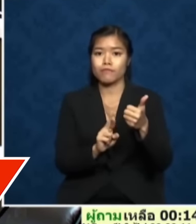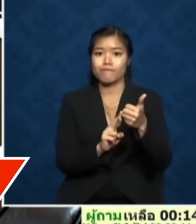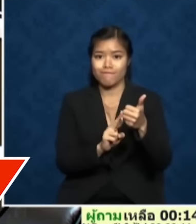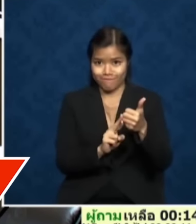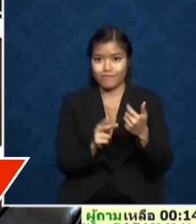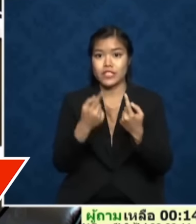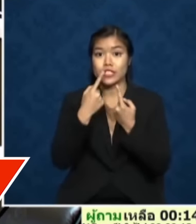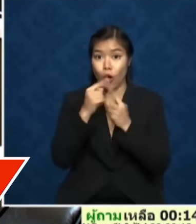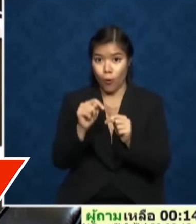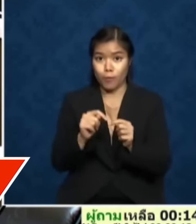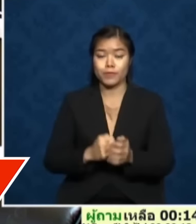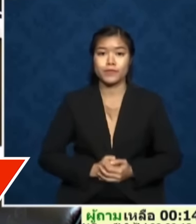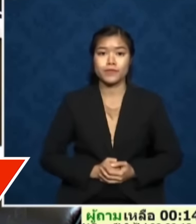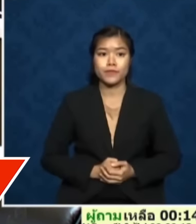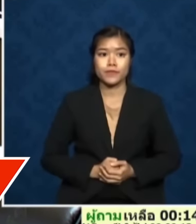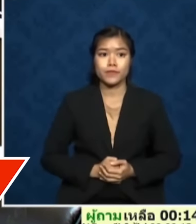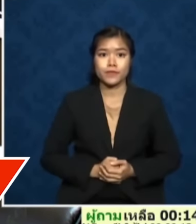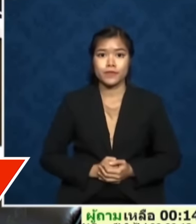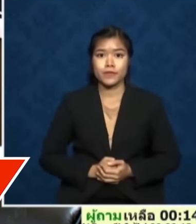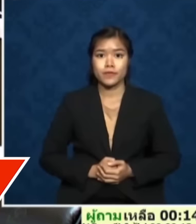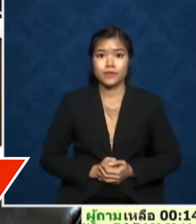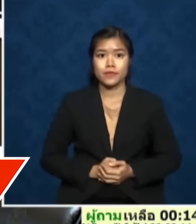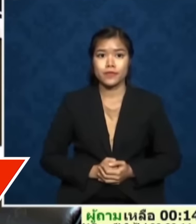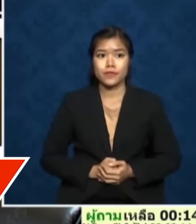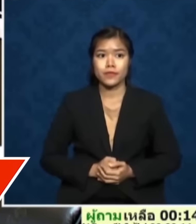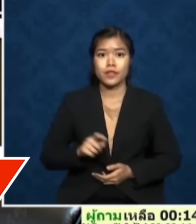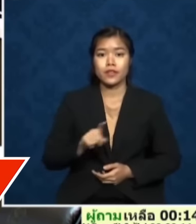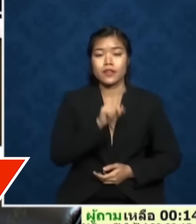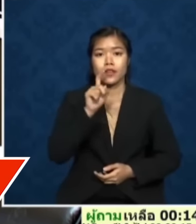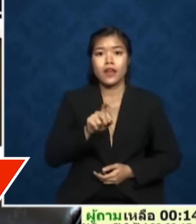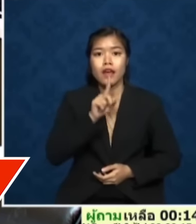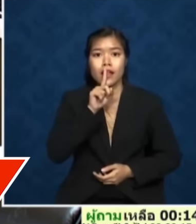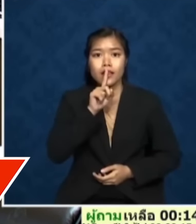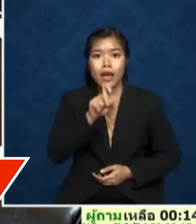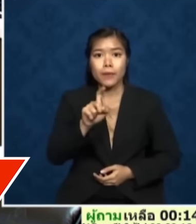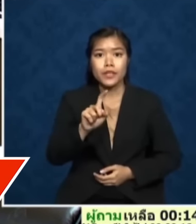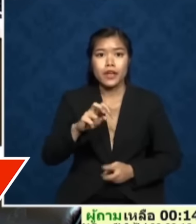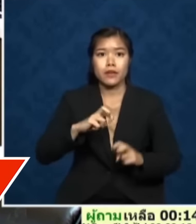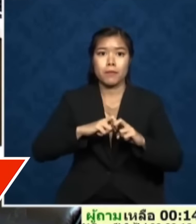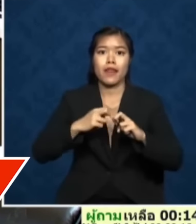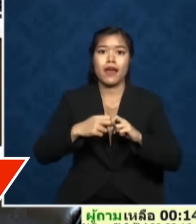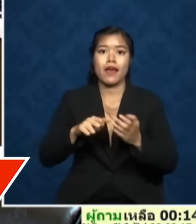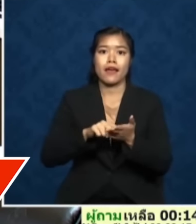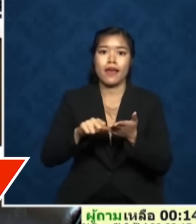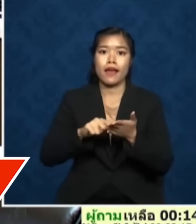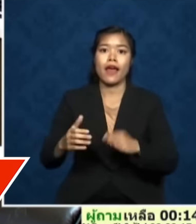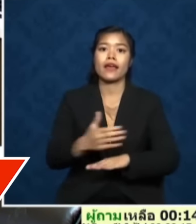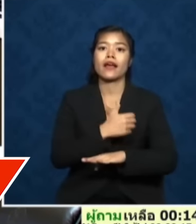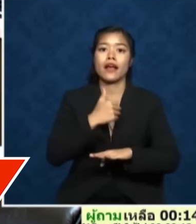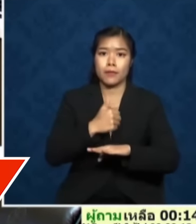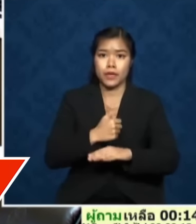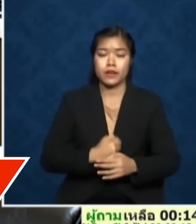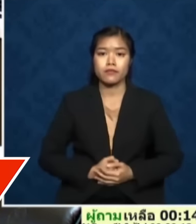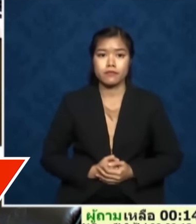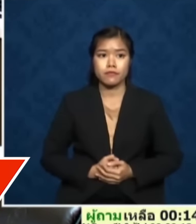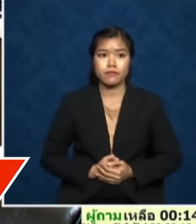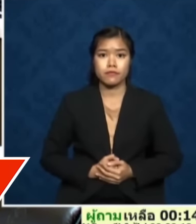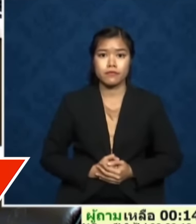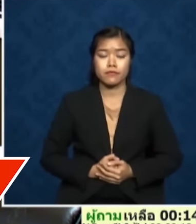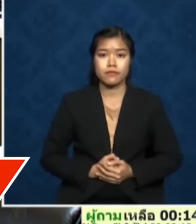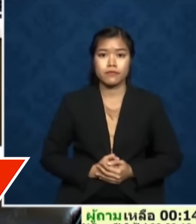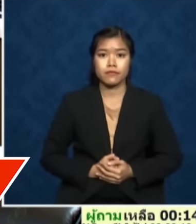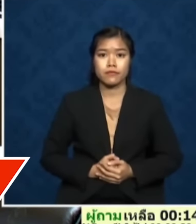ทนซึ่งเป็นประเด็นเกี่ยวกับการดำเนินนโยบายในการแก้ไขปัญหาทางการเมืองซึ่งเกี่ยว